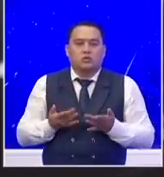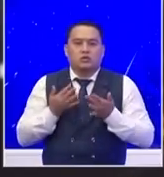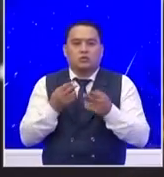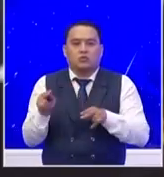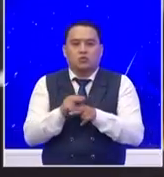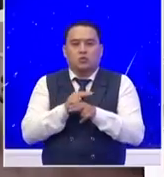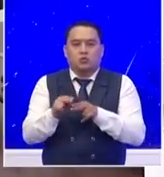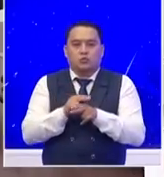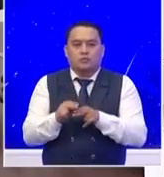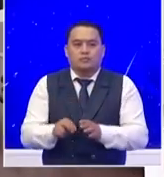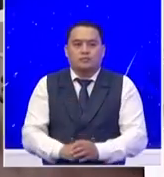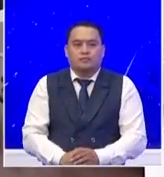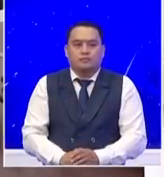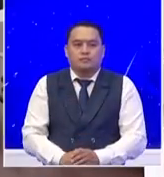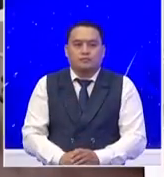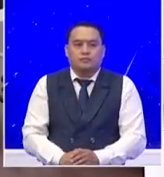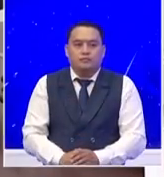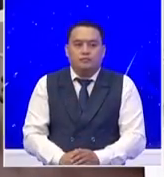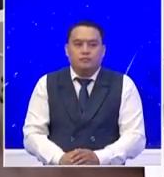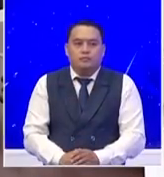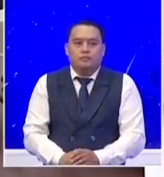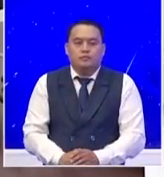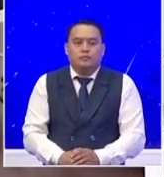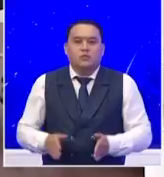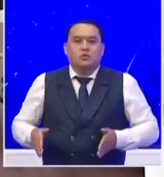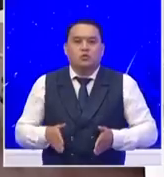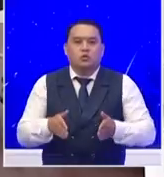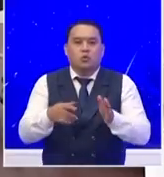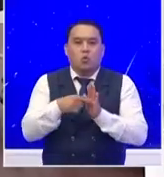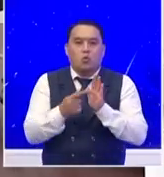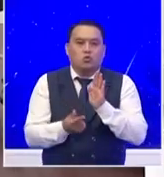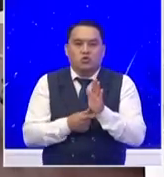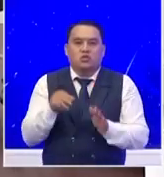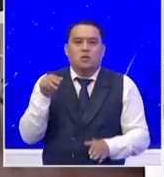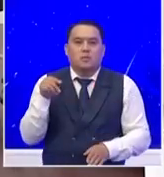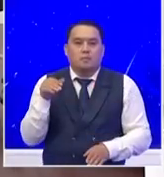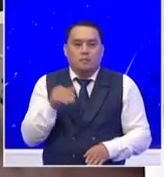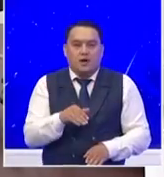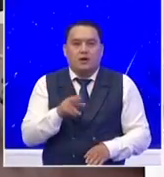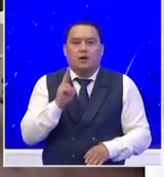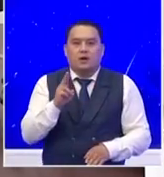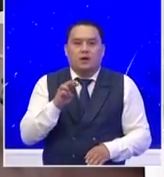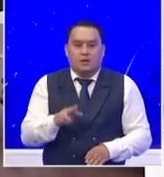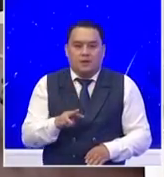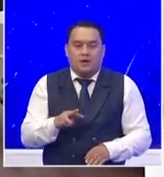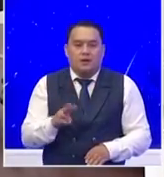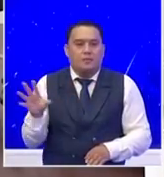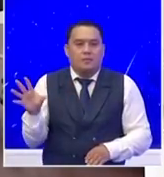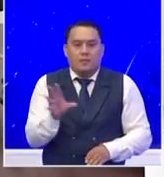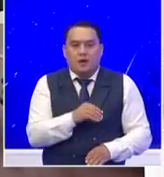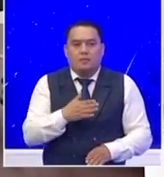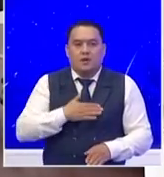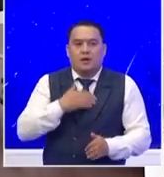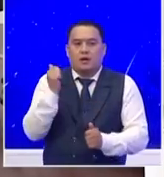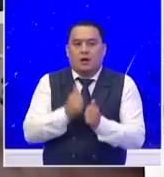етеді. Мынау су ағатын жүйелер ұзындығы 17 000 километр. Оған бәріне мен